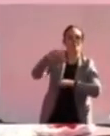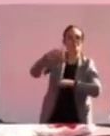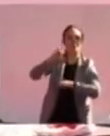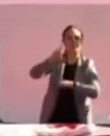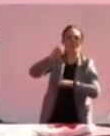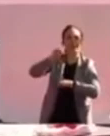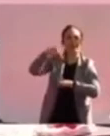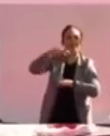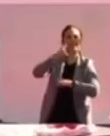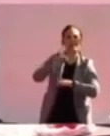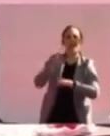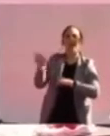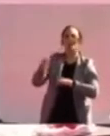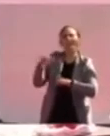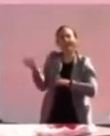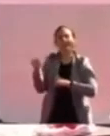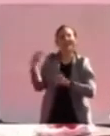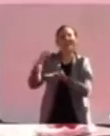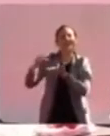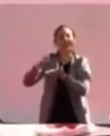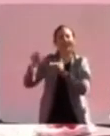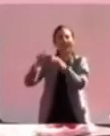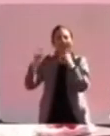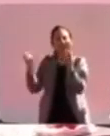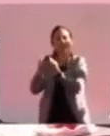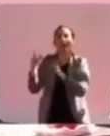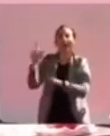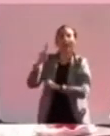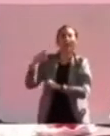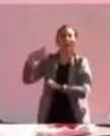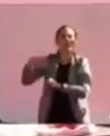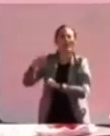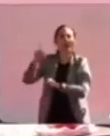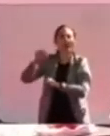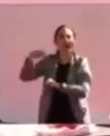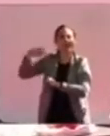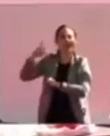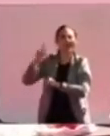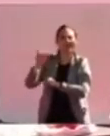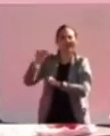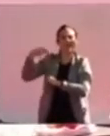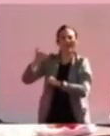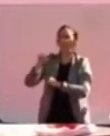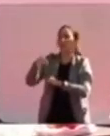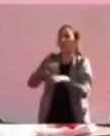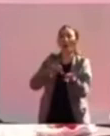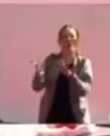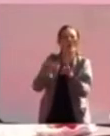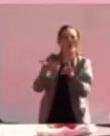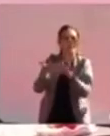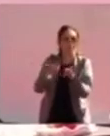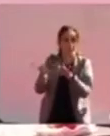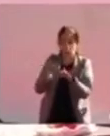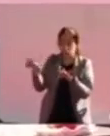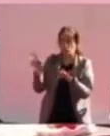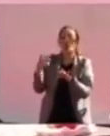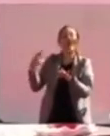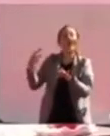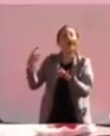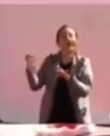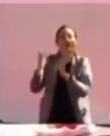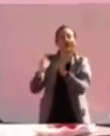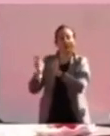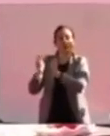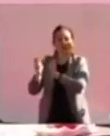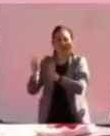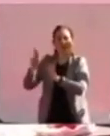sarà moderato dal collega riccardo iacona che oltre a essere il giornalista rai che tutti conosciamo è anche autore del